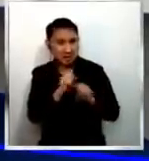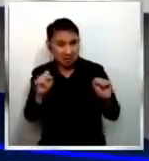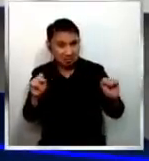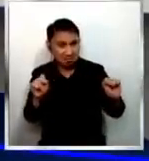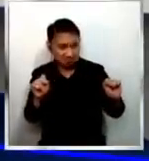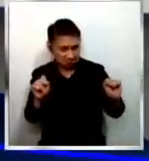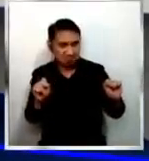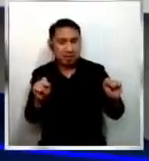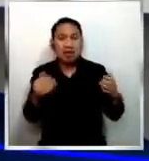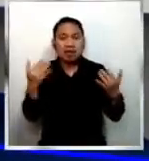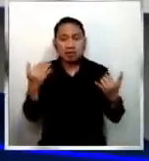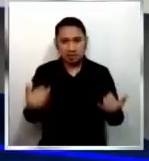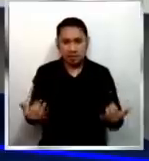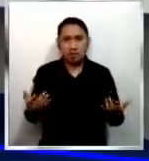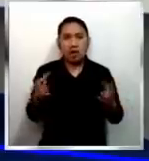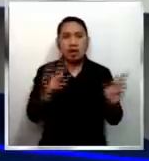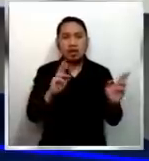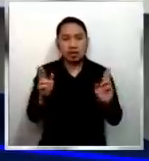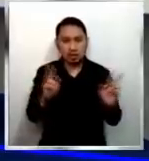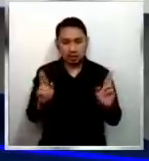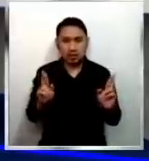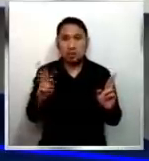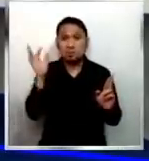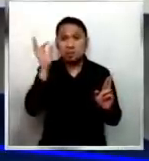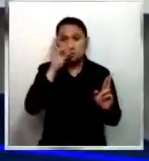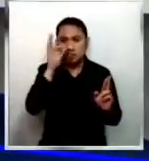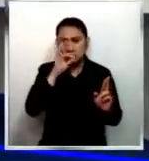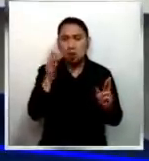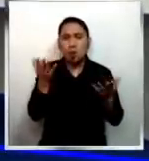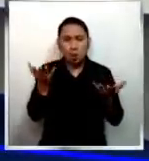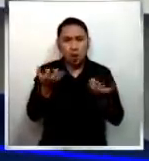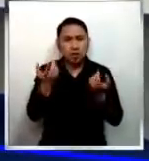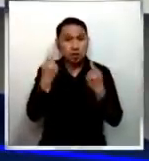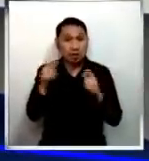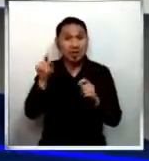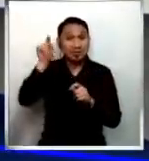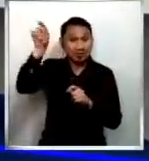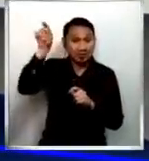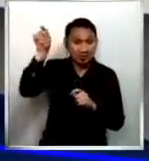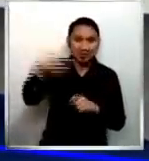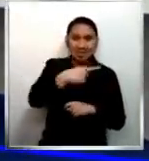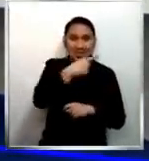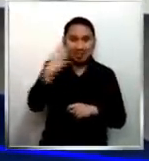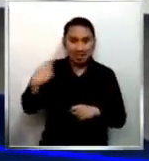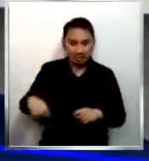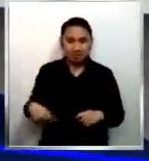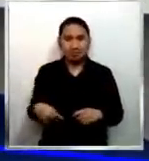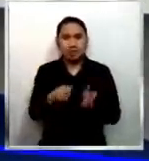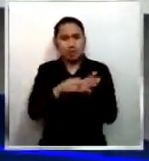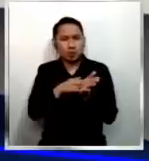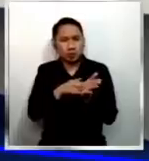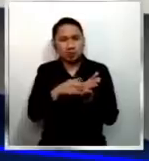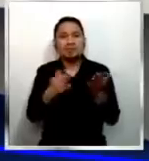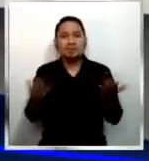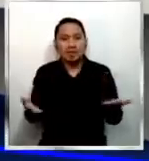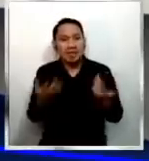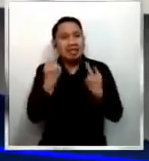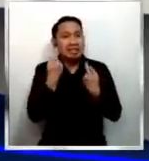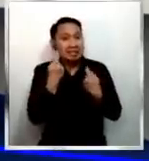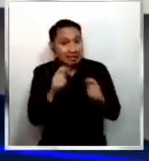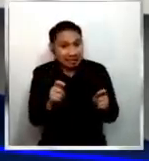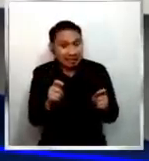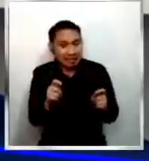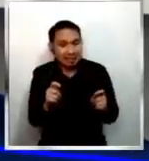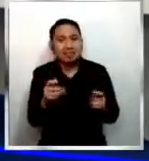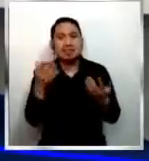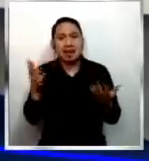sa clinical trial ang ilang Pilipino na nandun sa Russia. Excuse me po. Tiwala raw sila sa